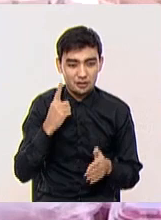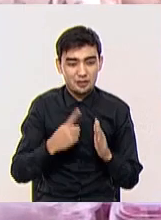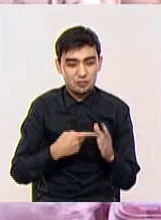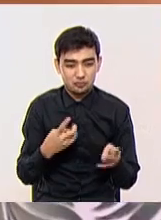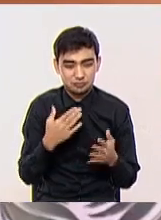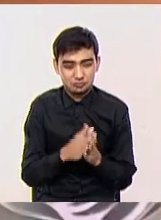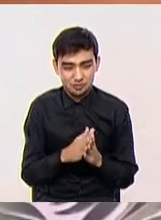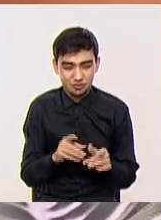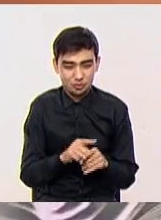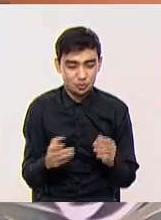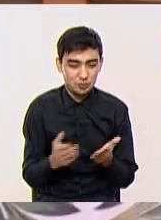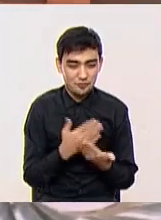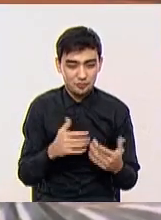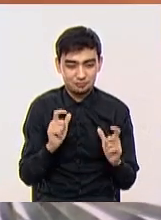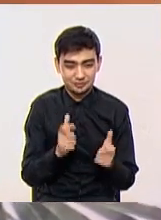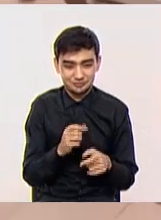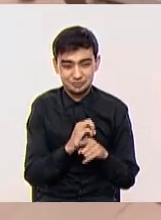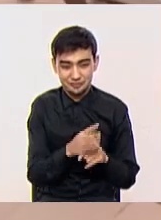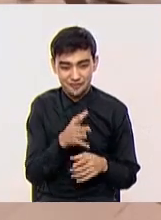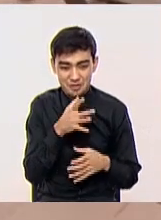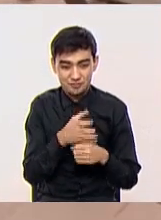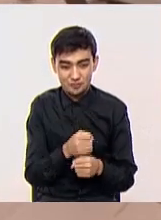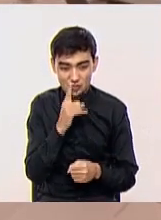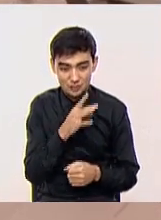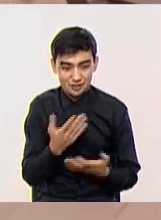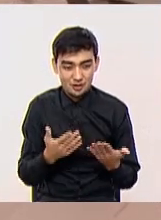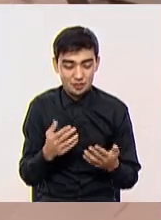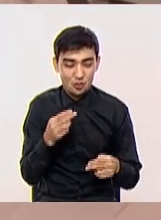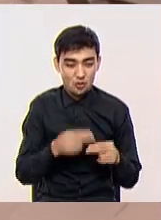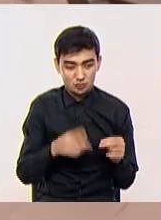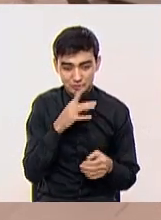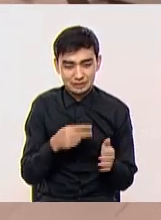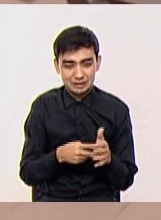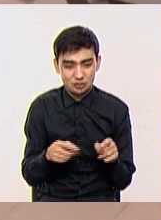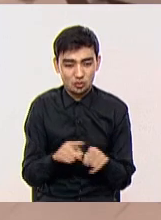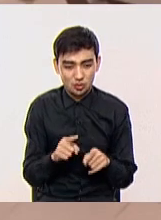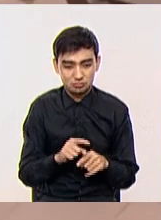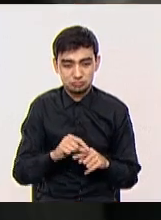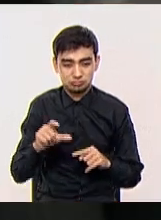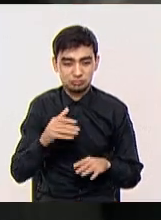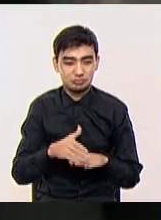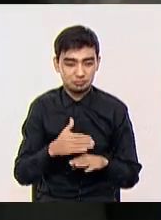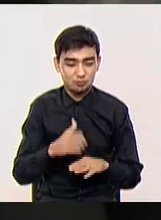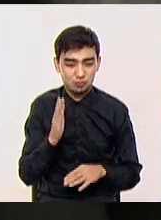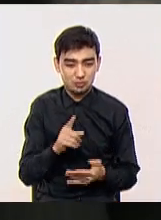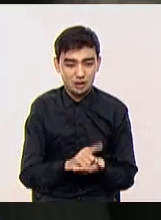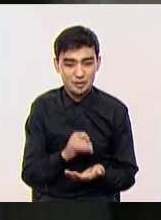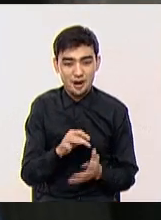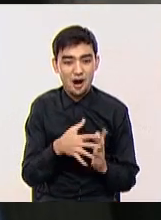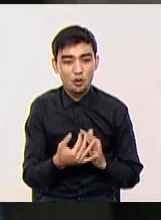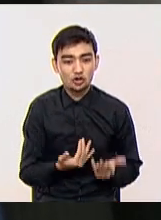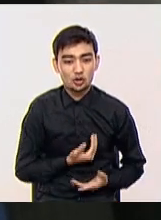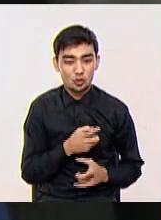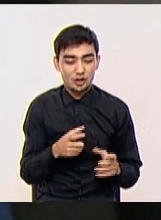жоқ. Өйткені Жұманғарин әлемде коронавирус тыйылмай, бағаның өсуі де тоқтамайды деді. Алайда кейбір сенаторлар ауылдық жердегі